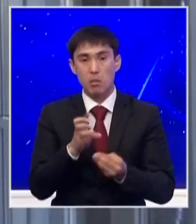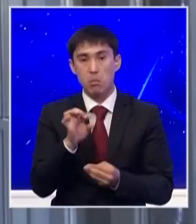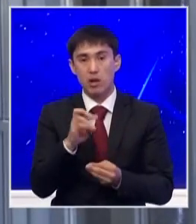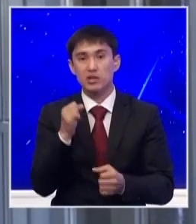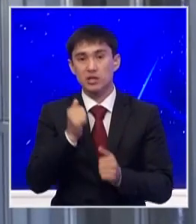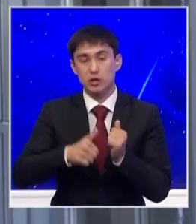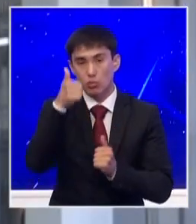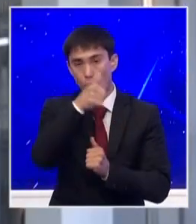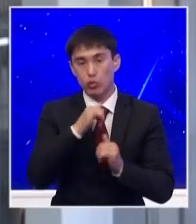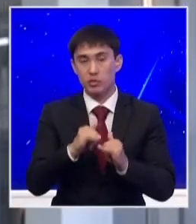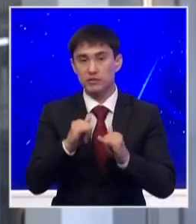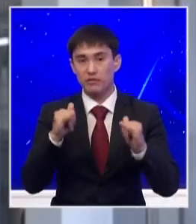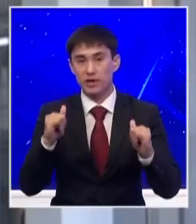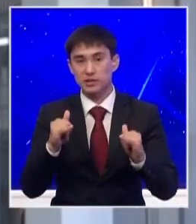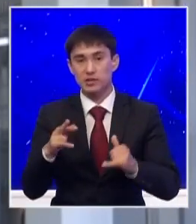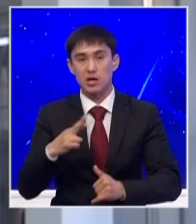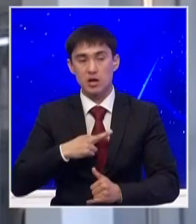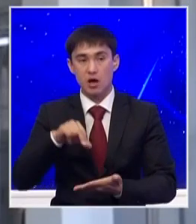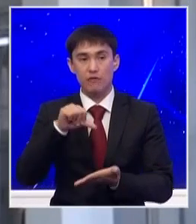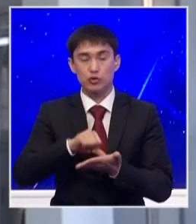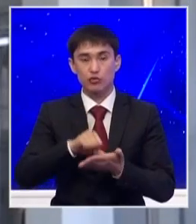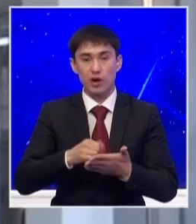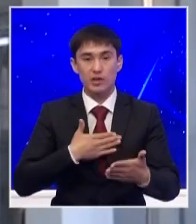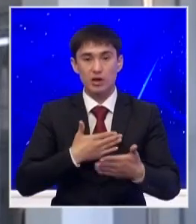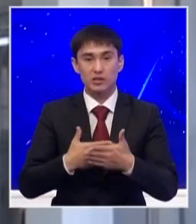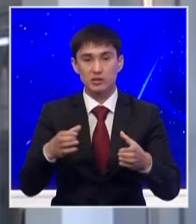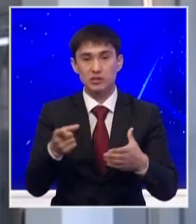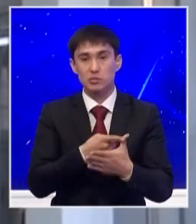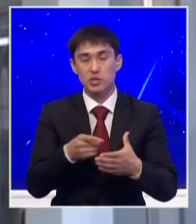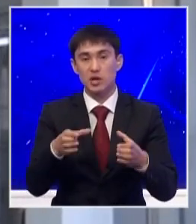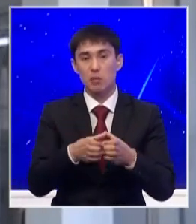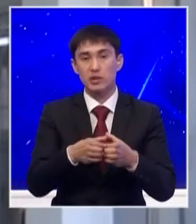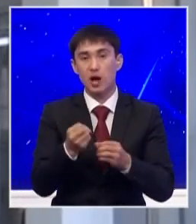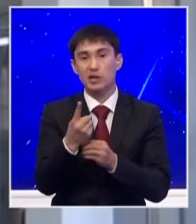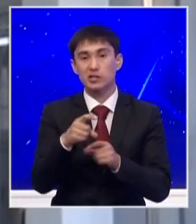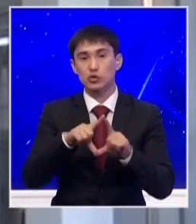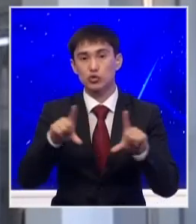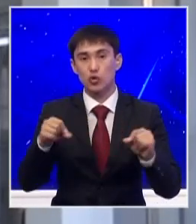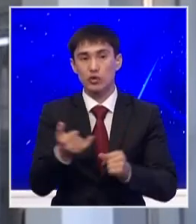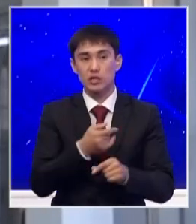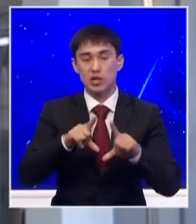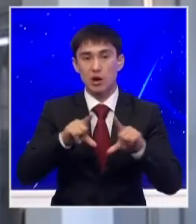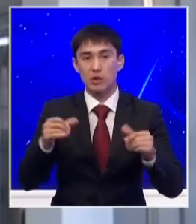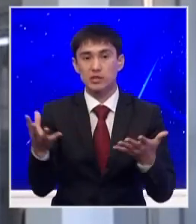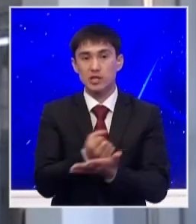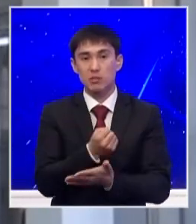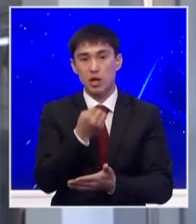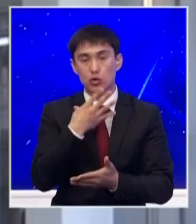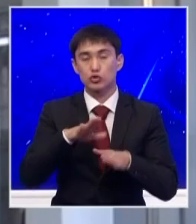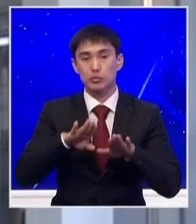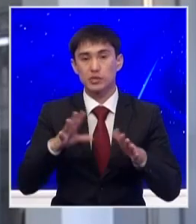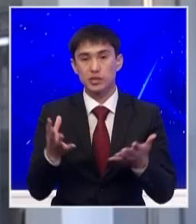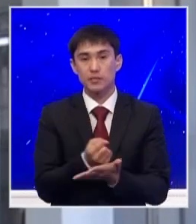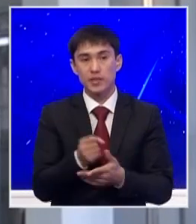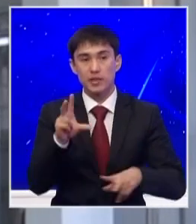годом развивается. Я выступаю от имени команды 11-й школы, и наша команда в прошлом году занимала хорошие места.